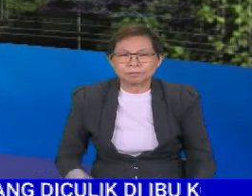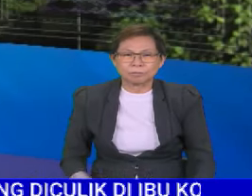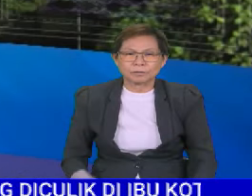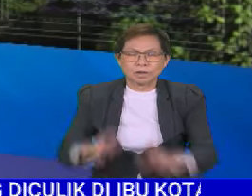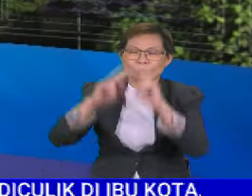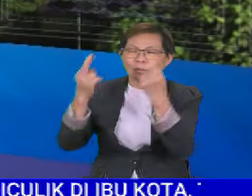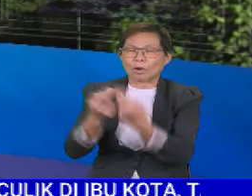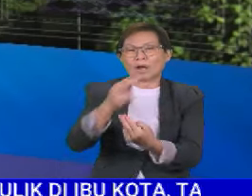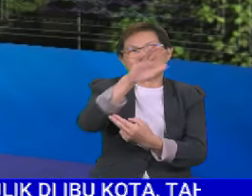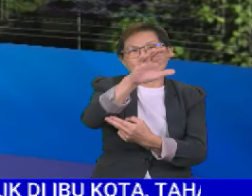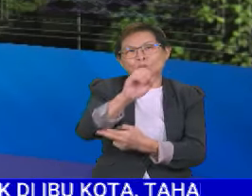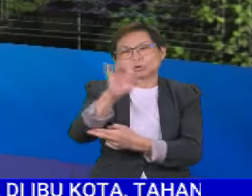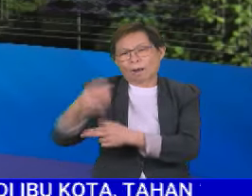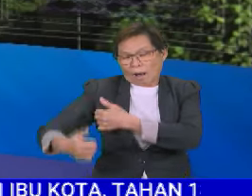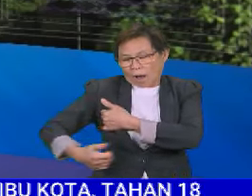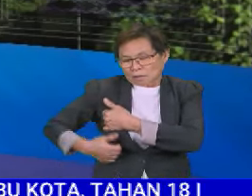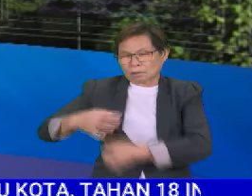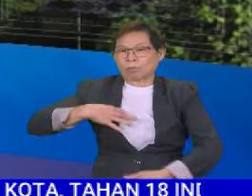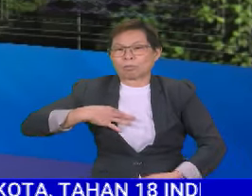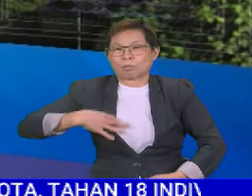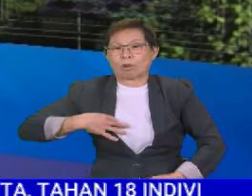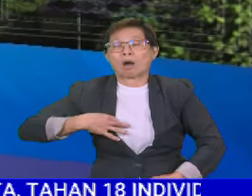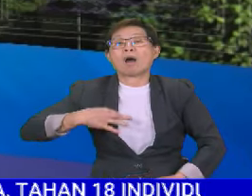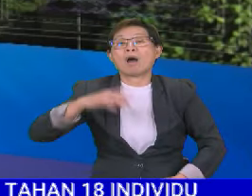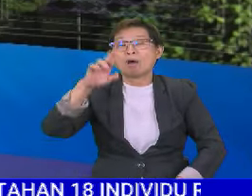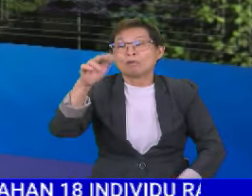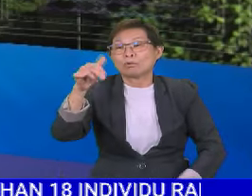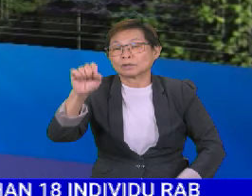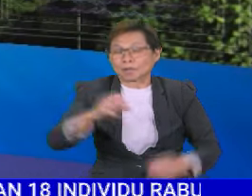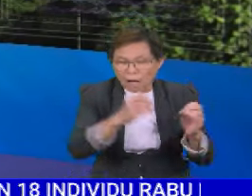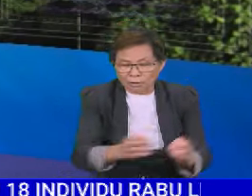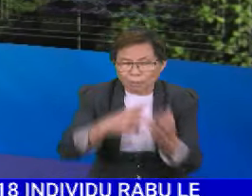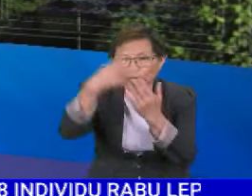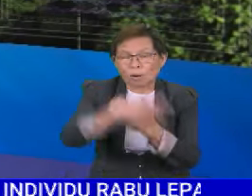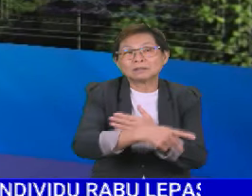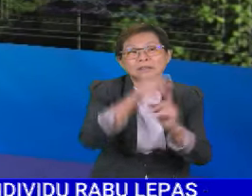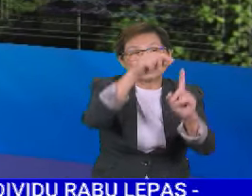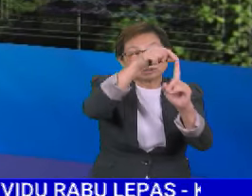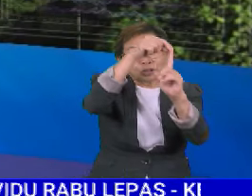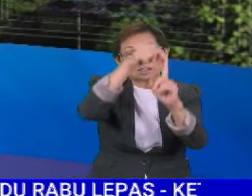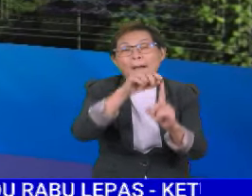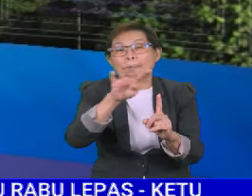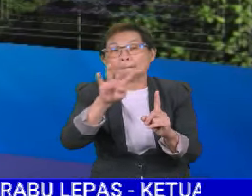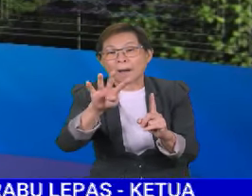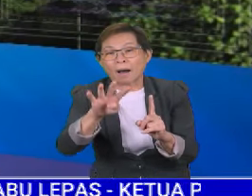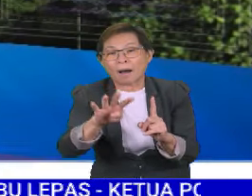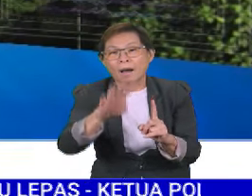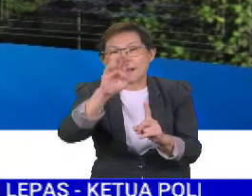Regimen 508 Askar Wataniah Kem Rasah menganjurkan program Teras 4 Pelan Strategik MINDEF